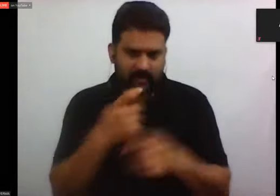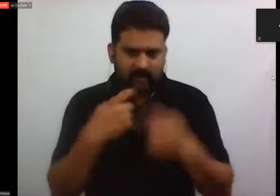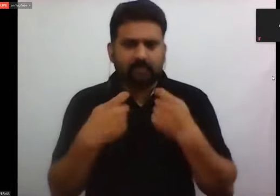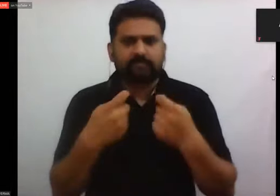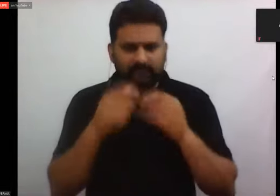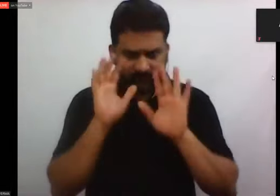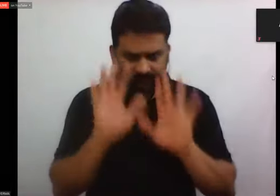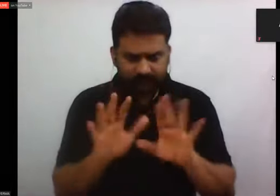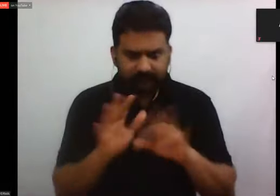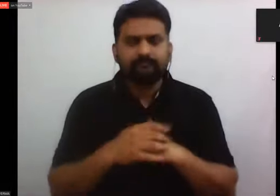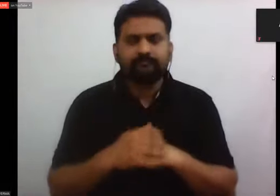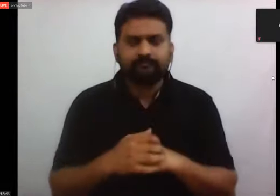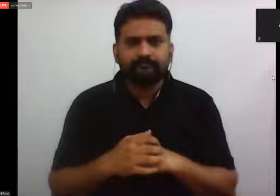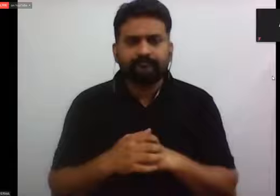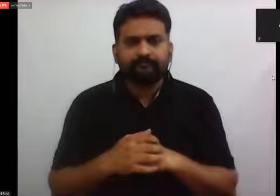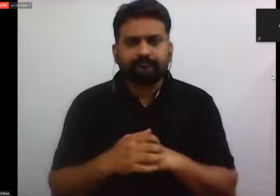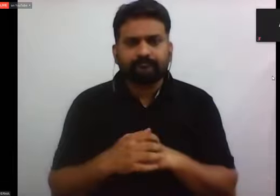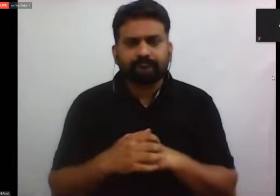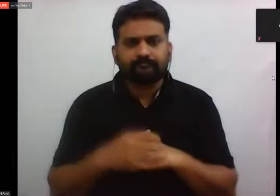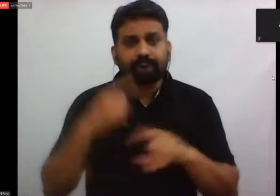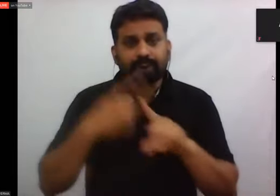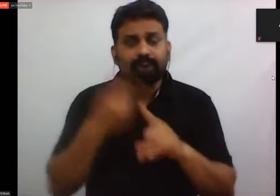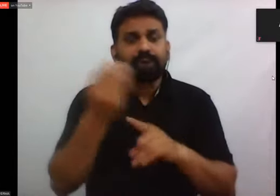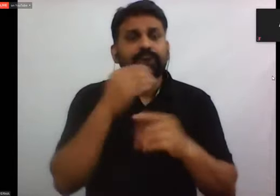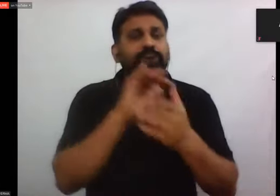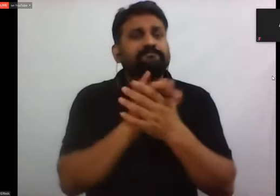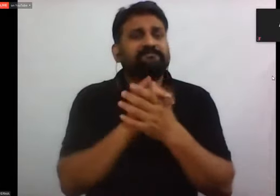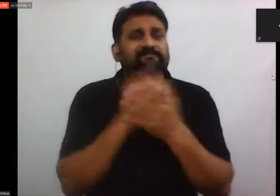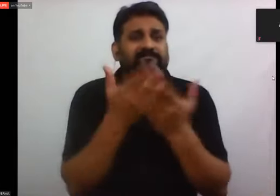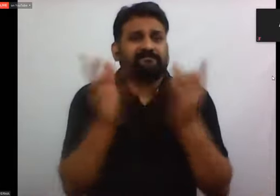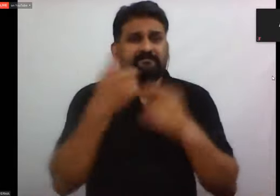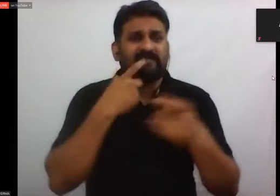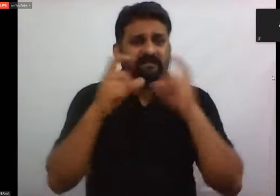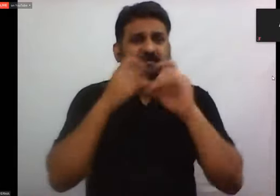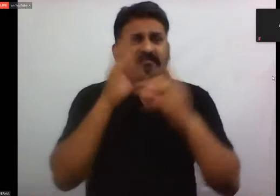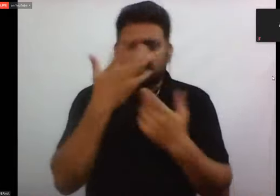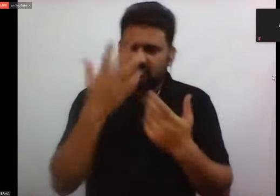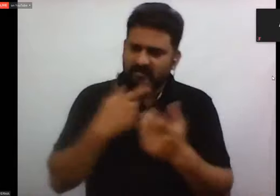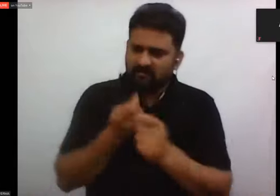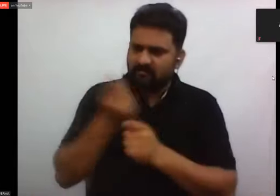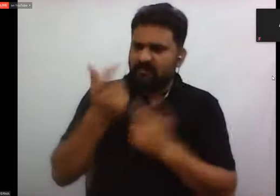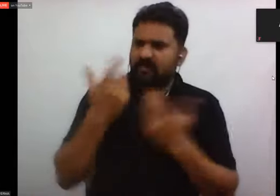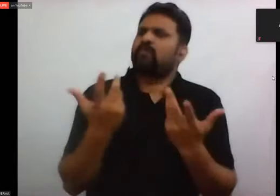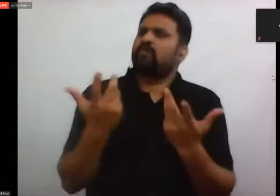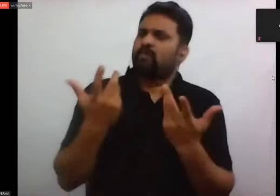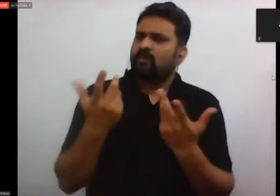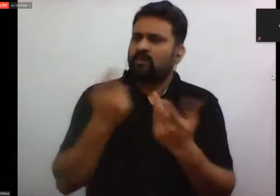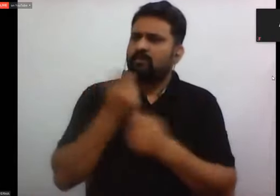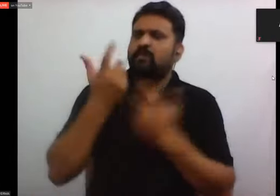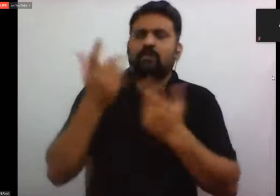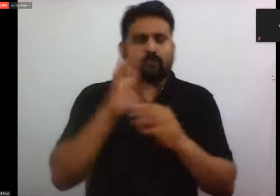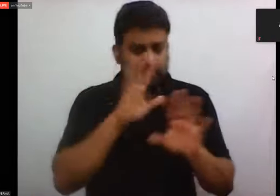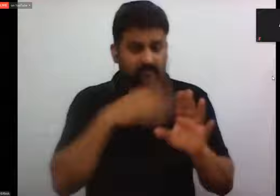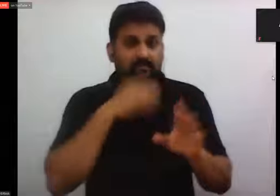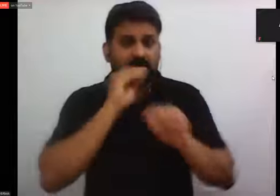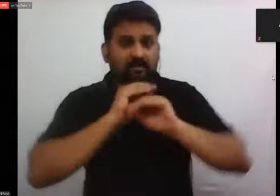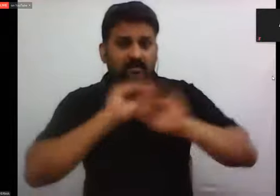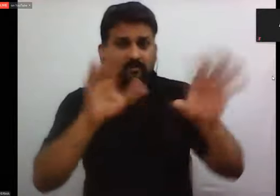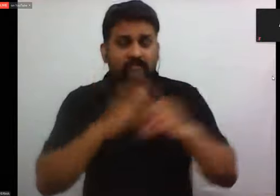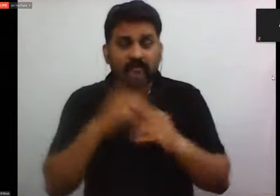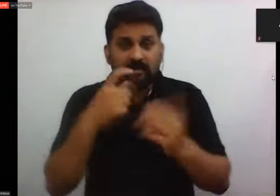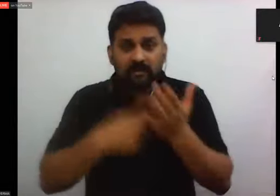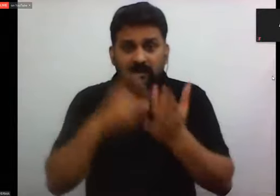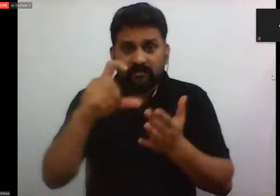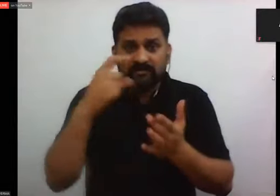और कुछ साथियों को शिकायतें थी कि हम ये पैसा क्यों चार्ज करते हैं, तो मैं ये बता दूं कि आरसीआई